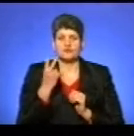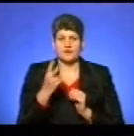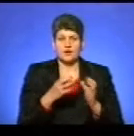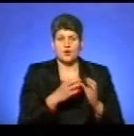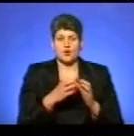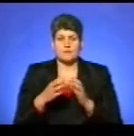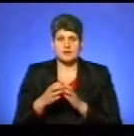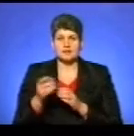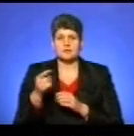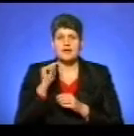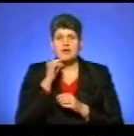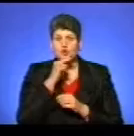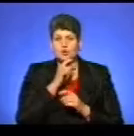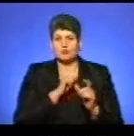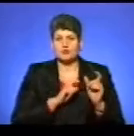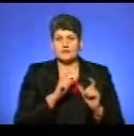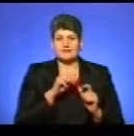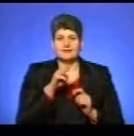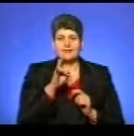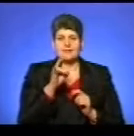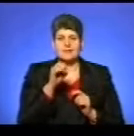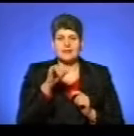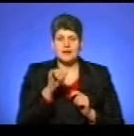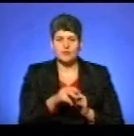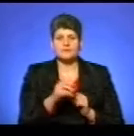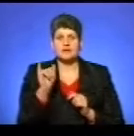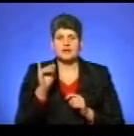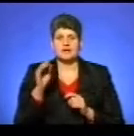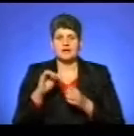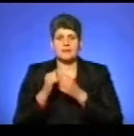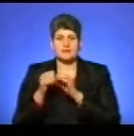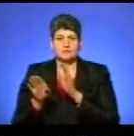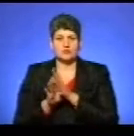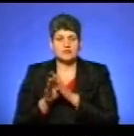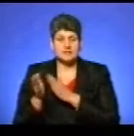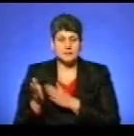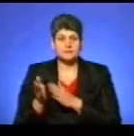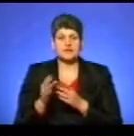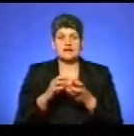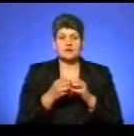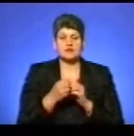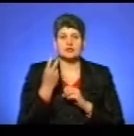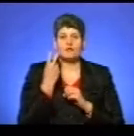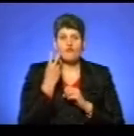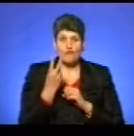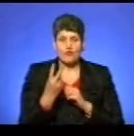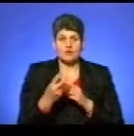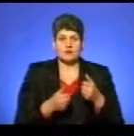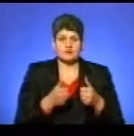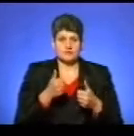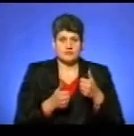Тернопільська економ-університет «Нео» і Подільська «Кам'янець-Подільський». За результатами 2 таймів перемогу з